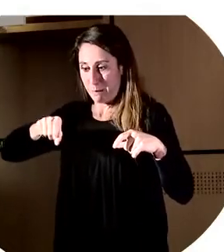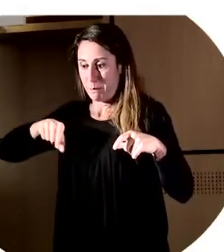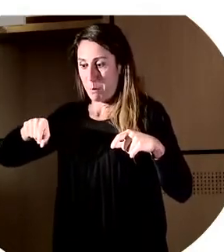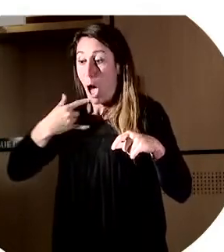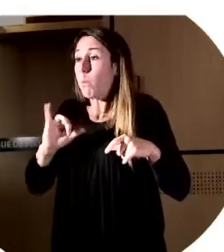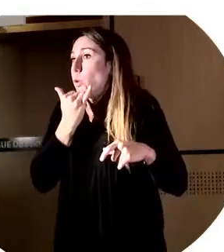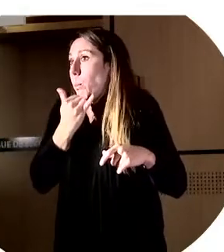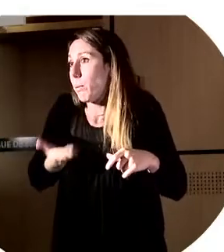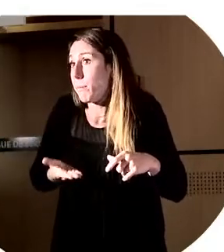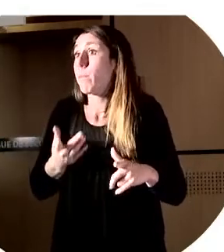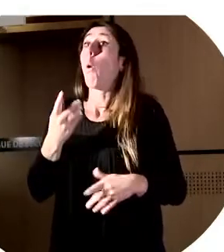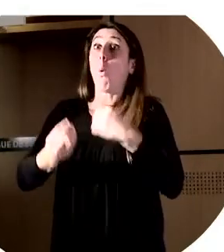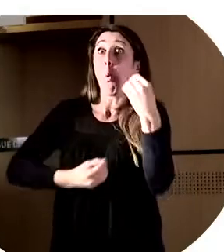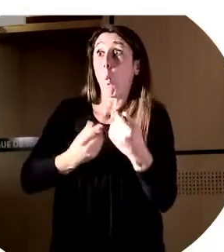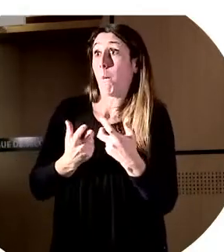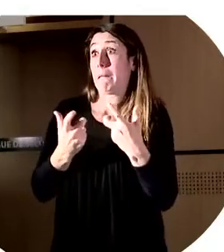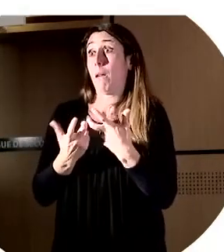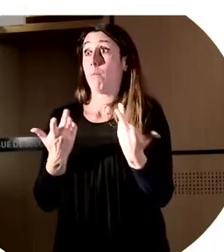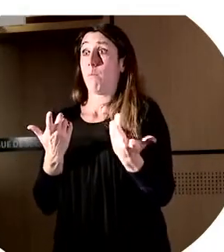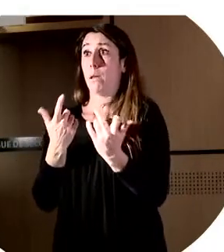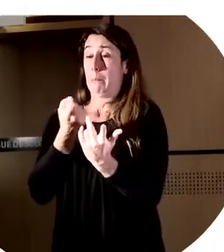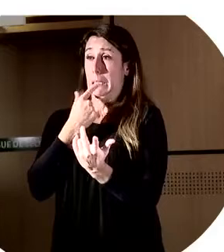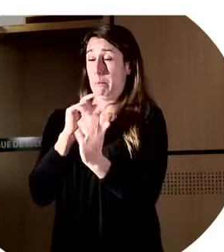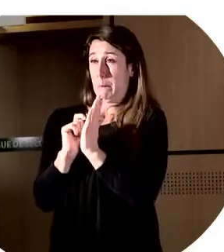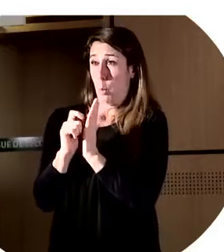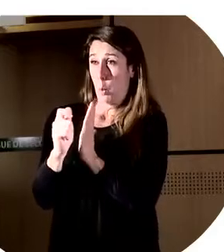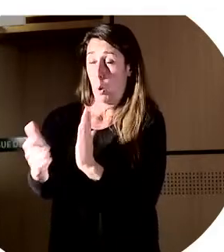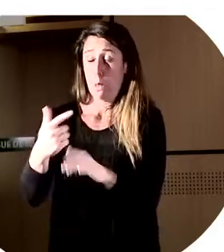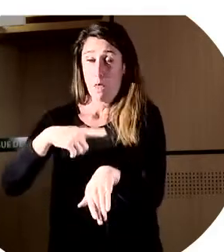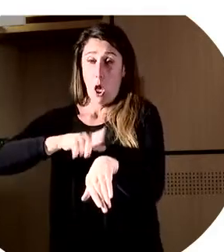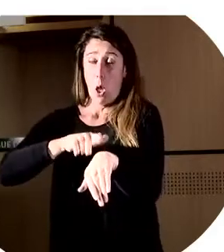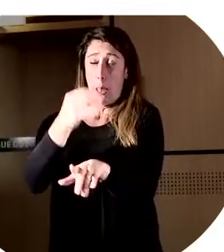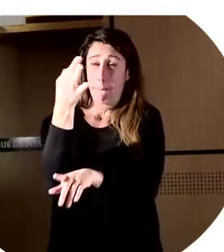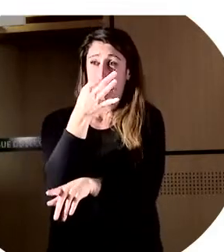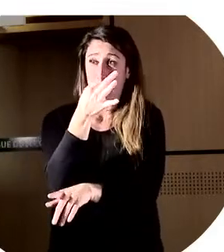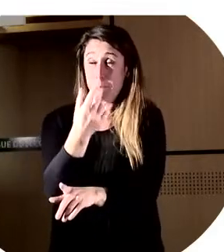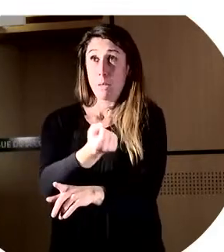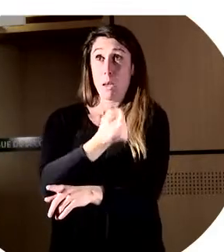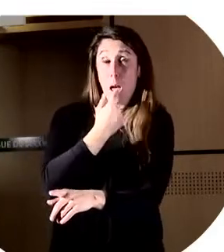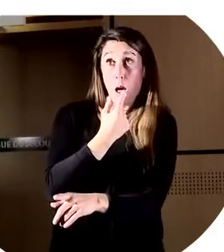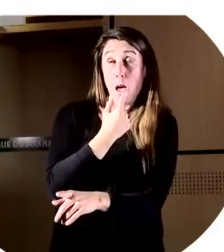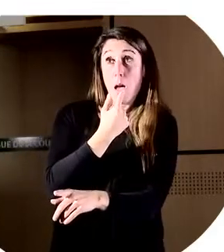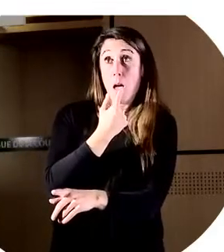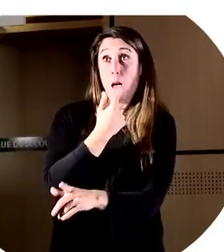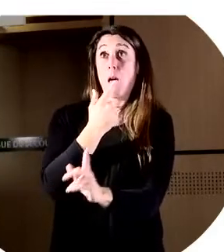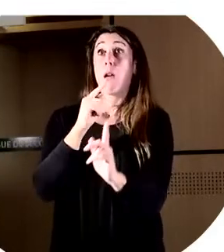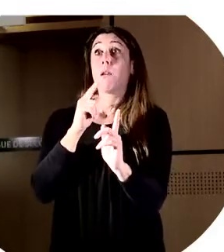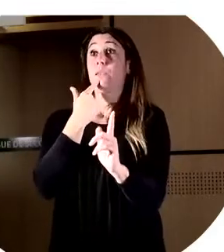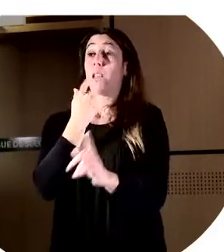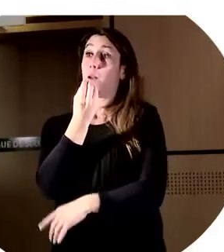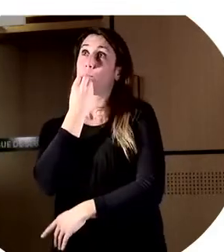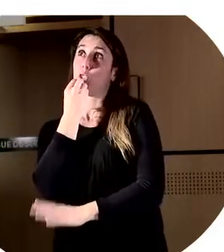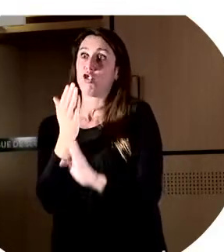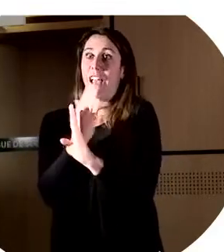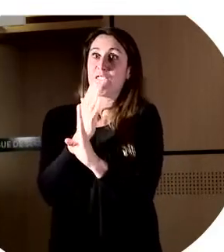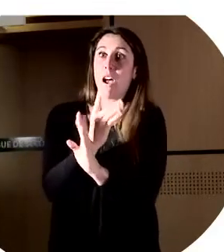a le fait que certains protocoles sont très précis quant aux heures d'administration. On doit prendre le médicament avant